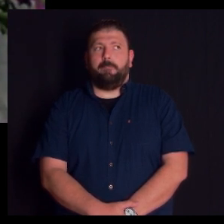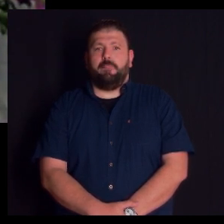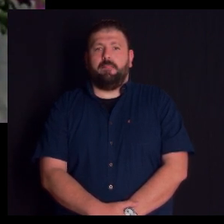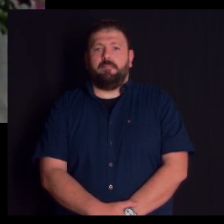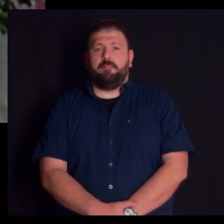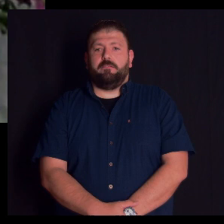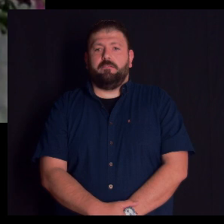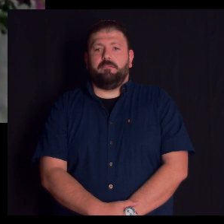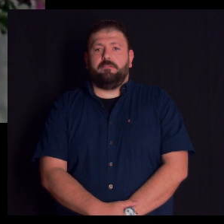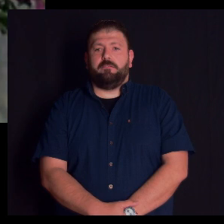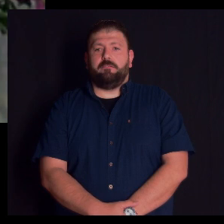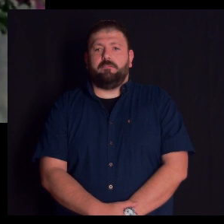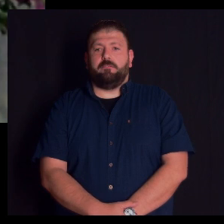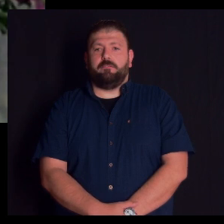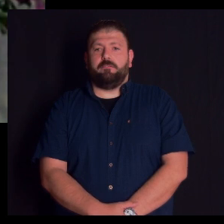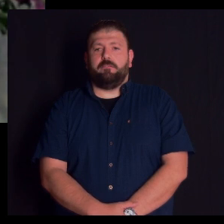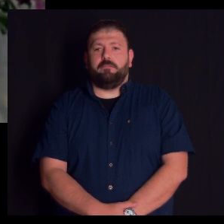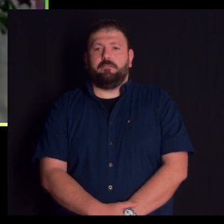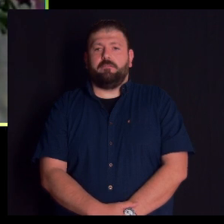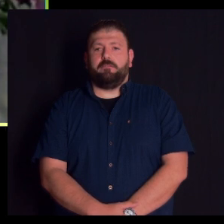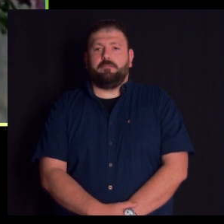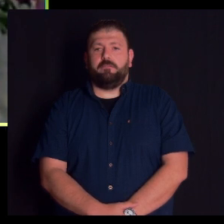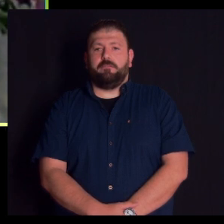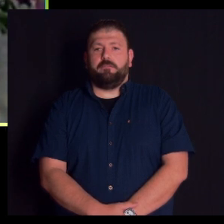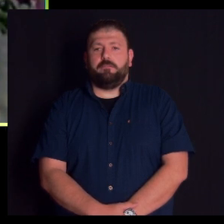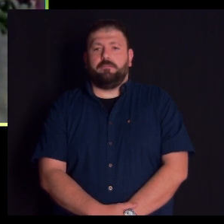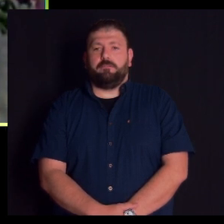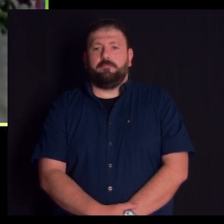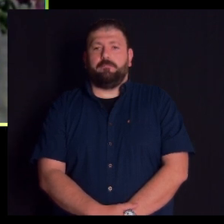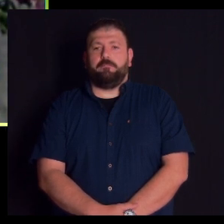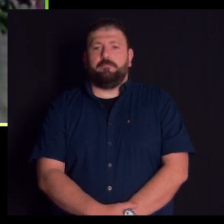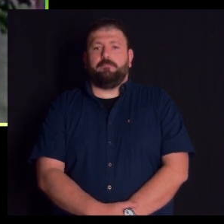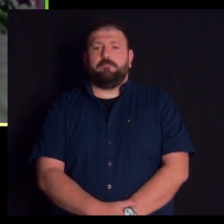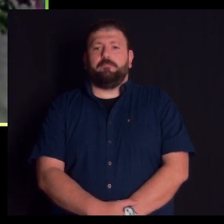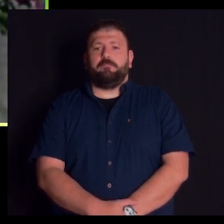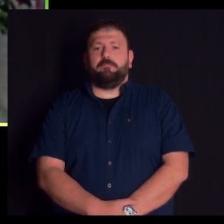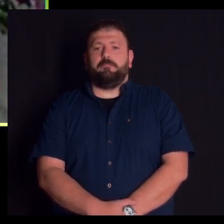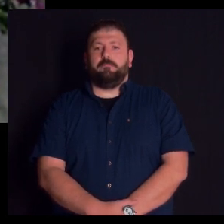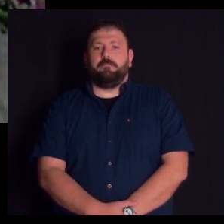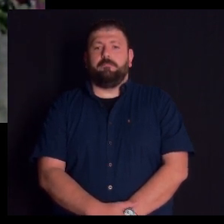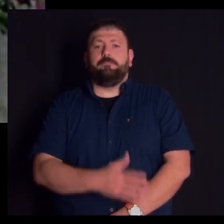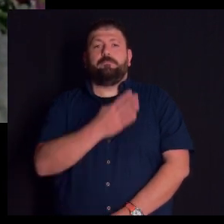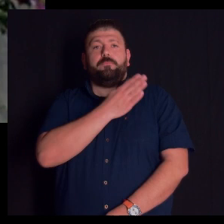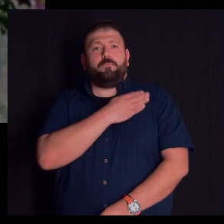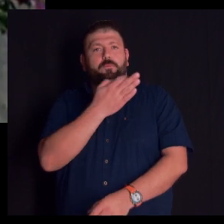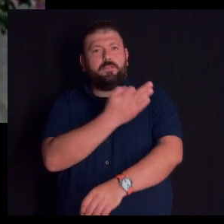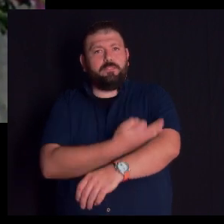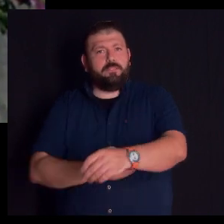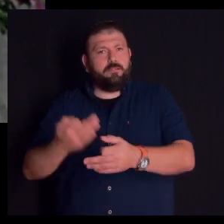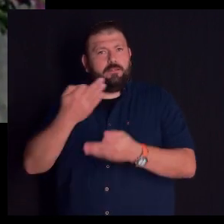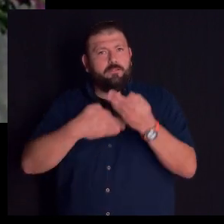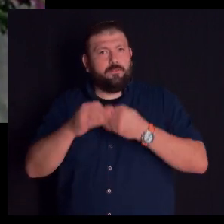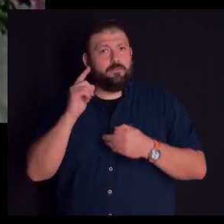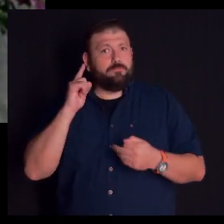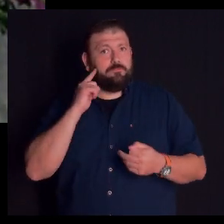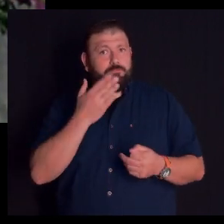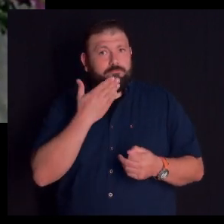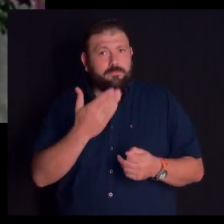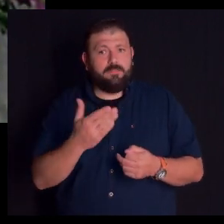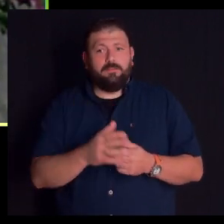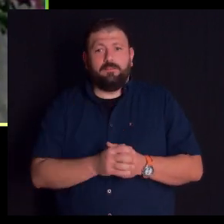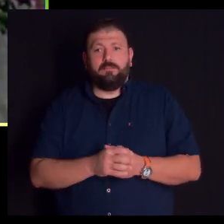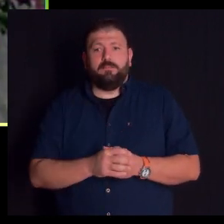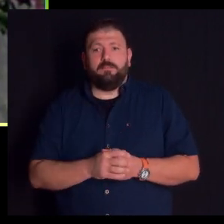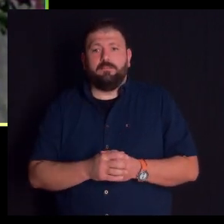Светлана, вы должны представиться. Всем здравствуйте. Вы меня слышите? Buenas tardes a todos. Good afternoon, everybody. Can you